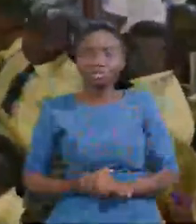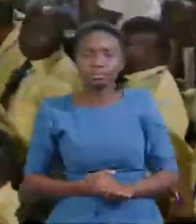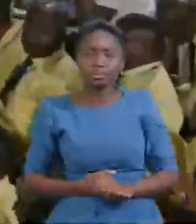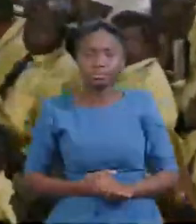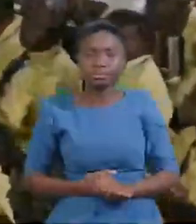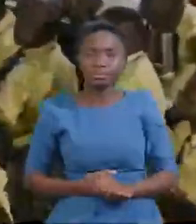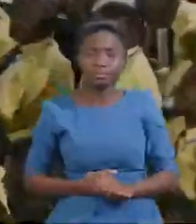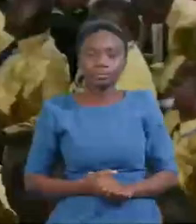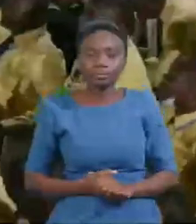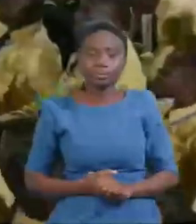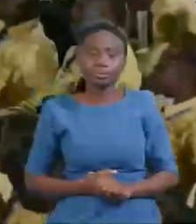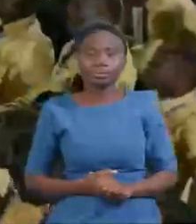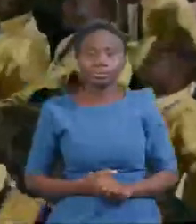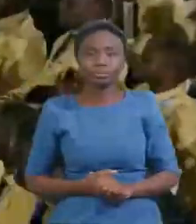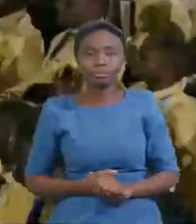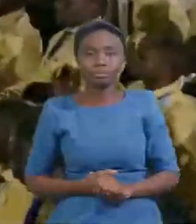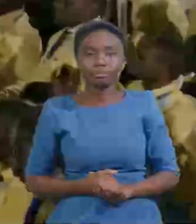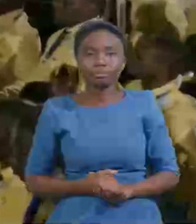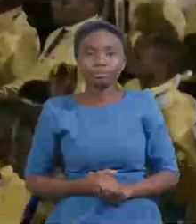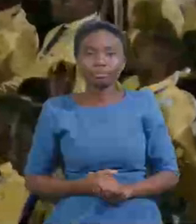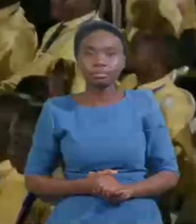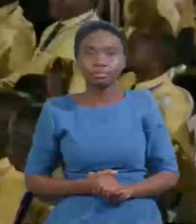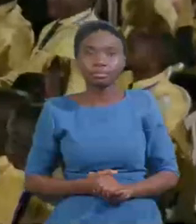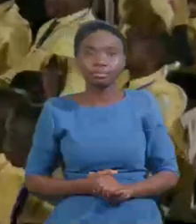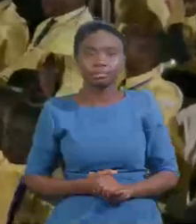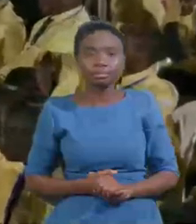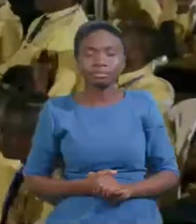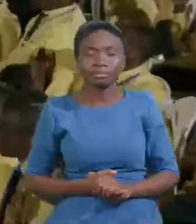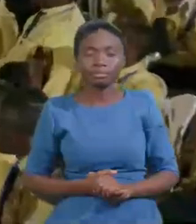Je choisis le royaume des provisions célestes.